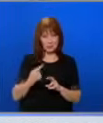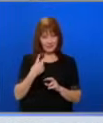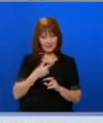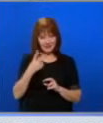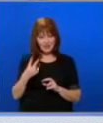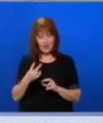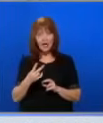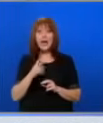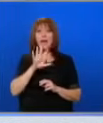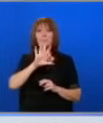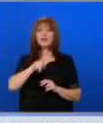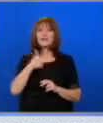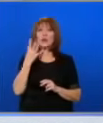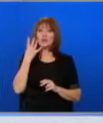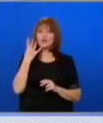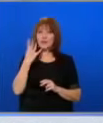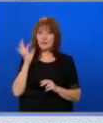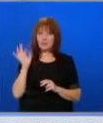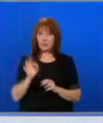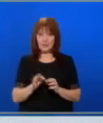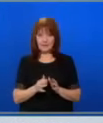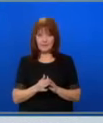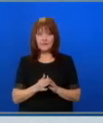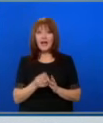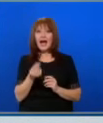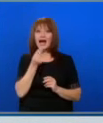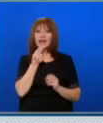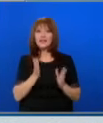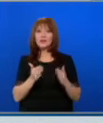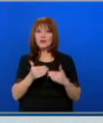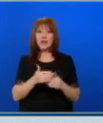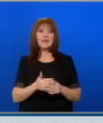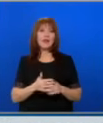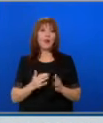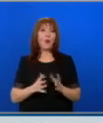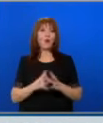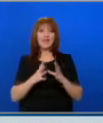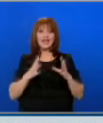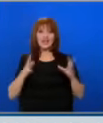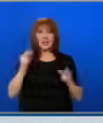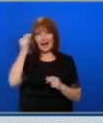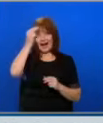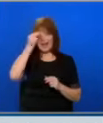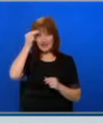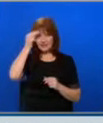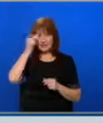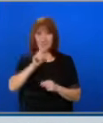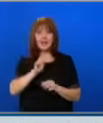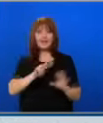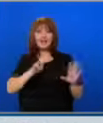2022 година е 5,4 на 100. При хранителните стоки най-големи са увеличенията при краставиците с